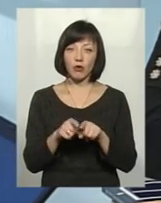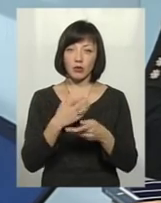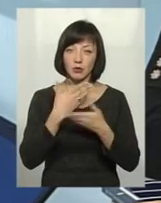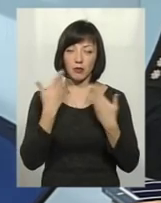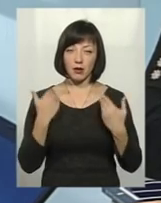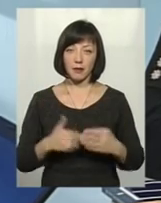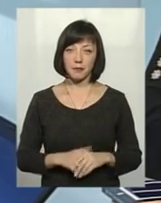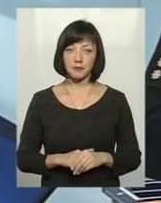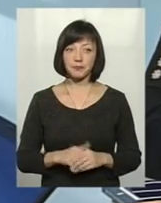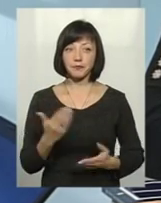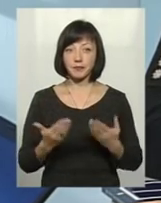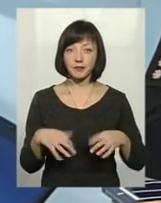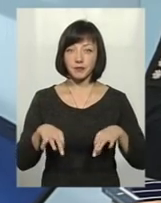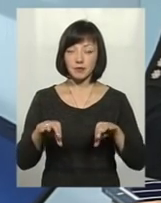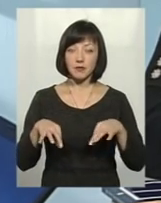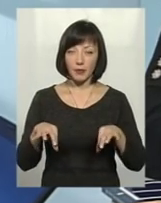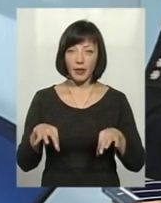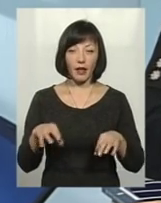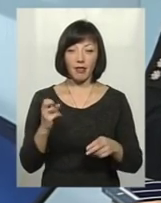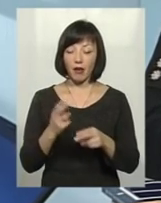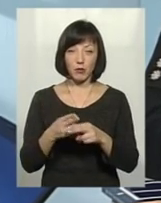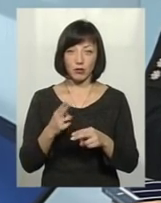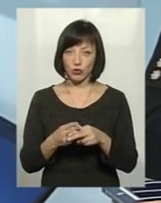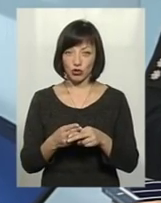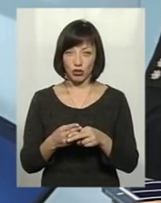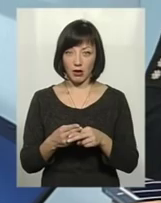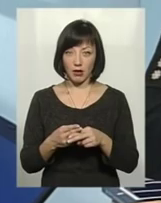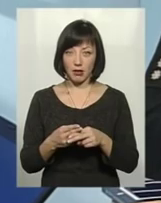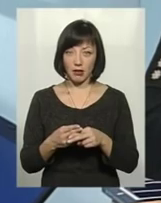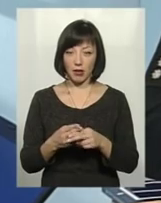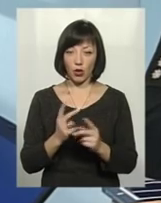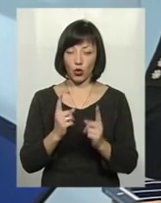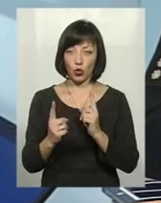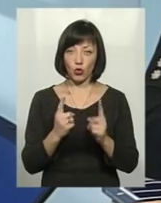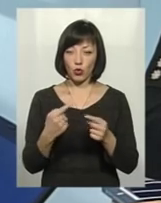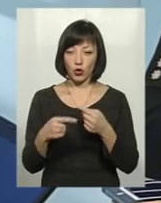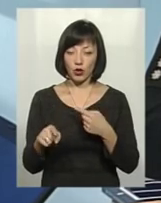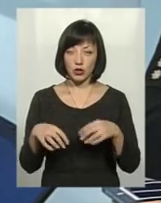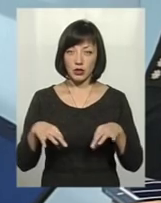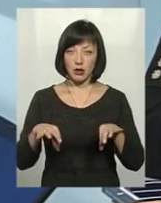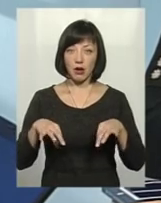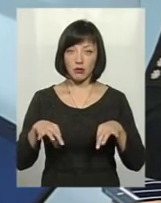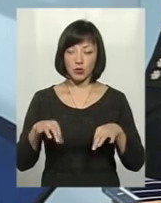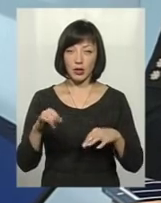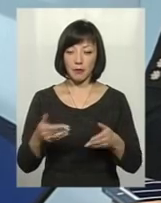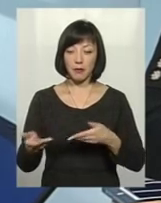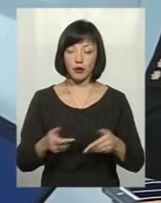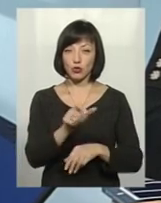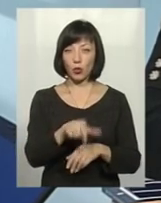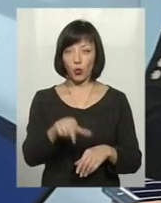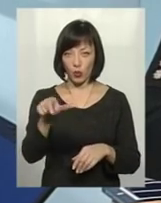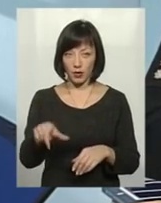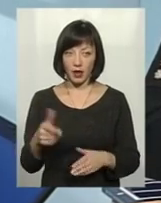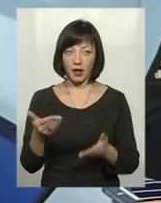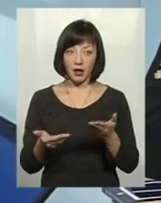також немає. Якщо автомобіль, знову ж таки, не перешкоджає руху інших транспортних засобів та пішоходів,